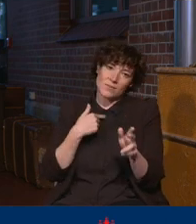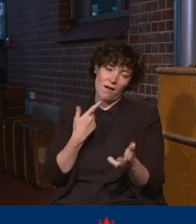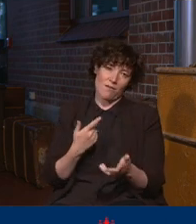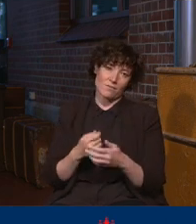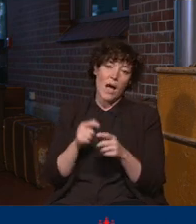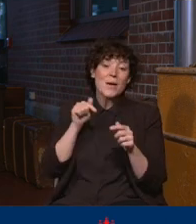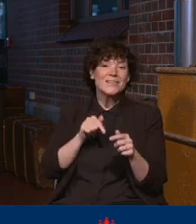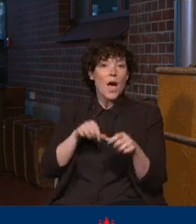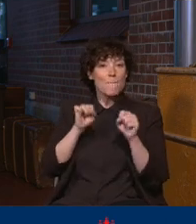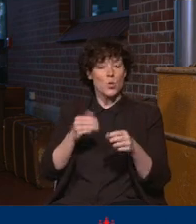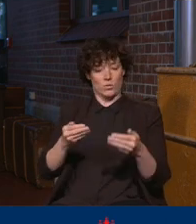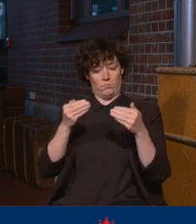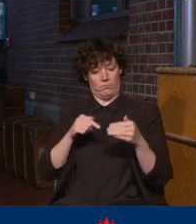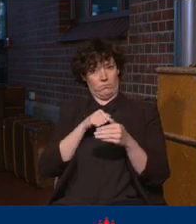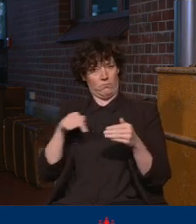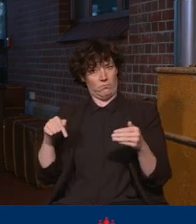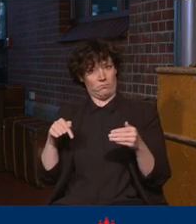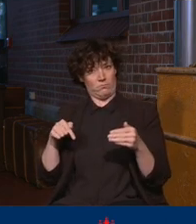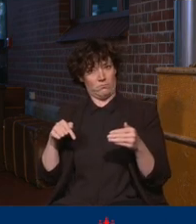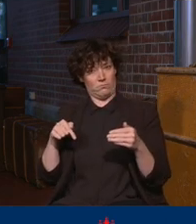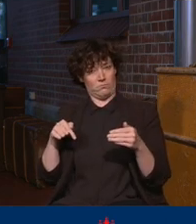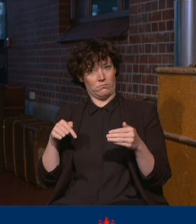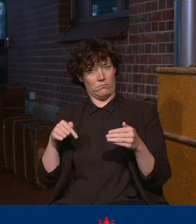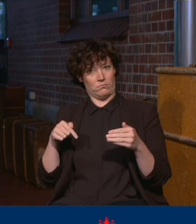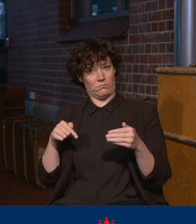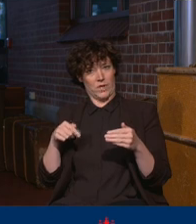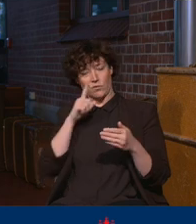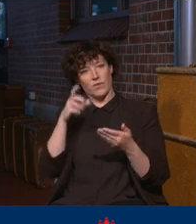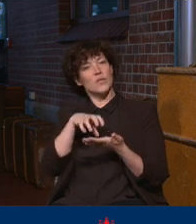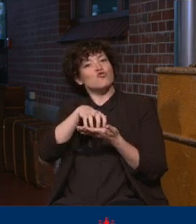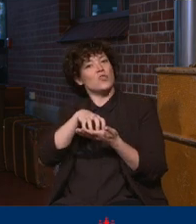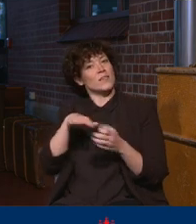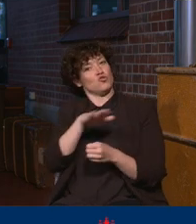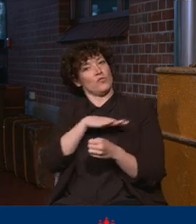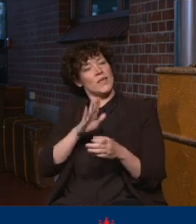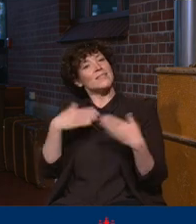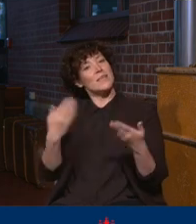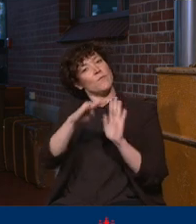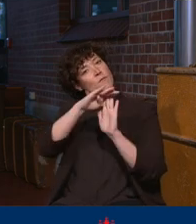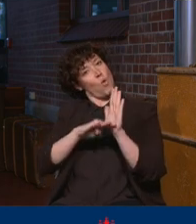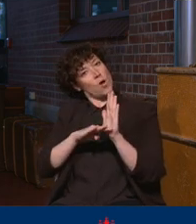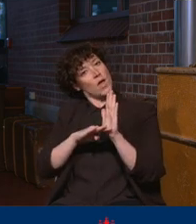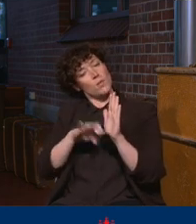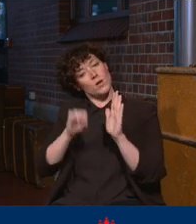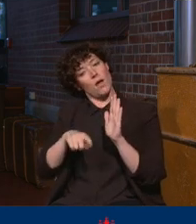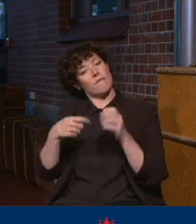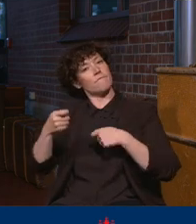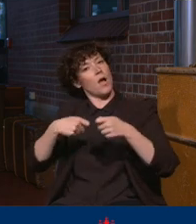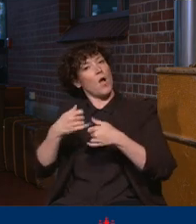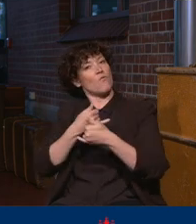sind soweit es städtischen flächen sind gibt es ja eine vorgabe wie wir die künftig in die vermarktung geben